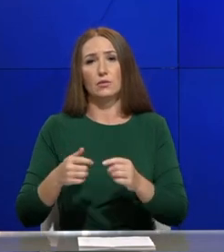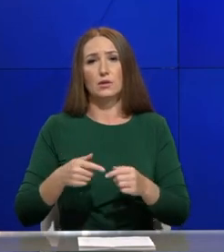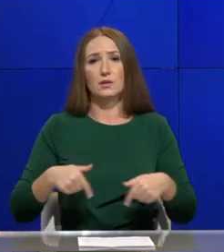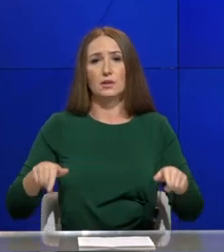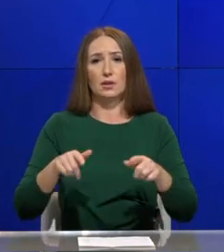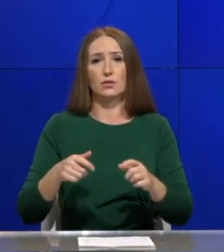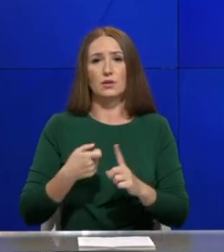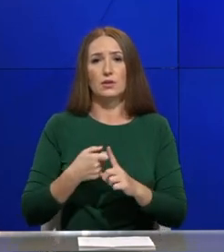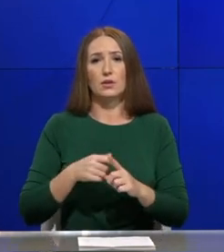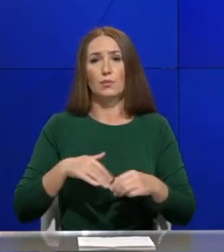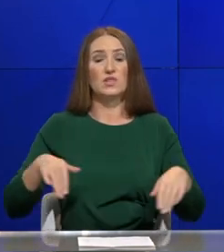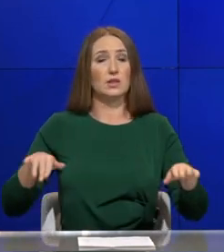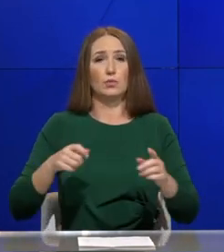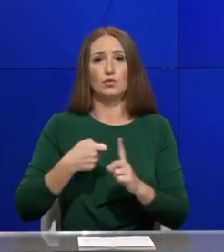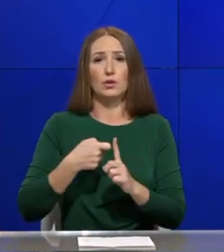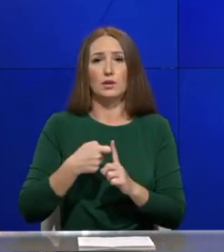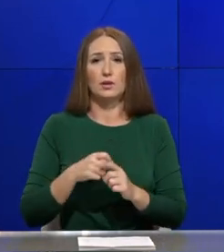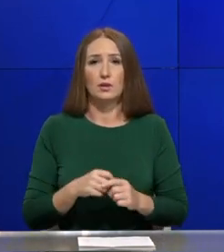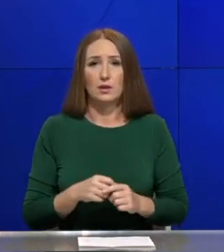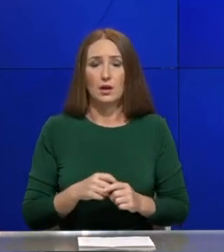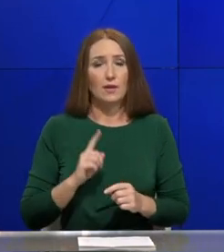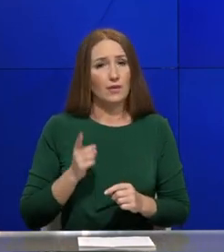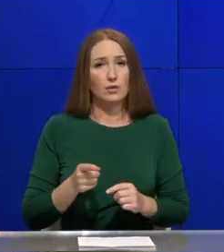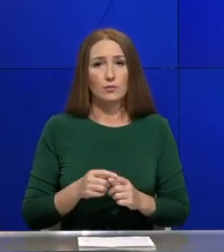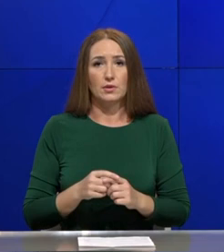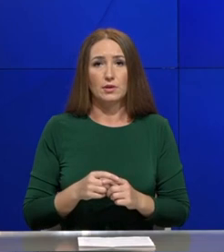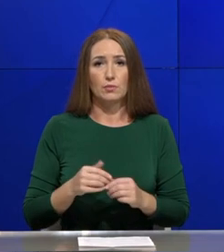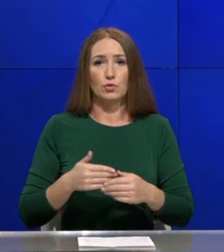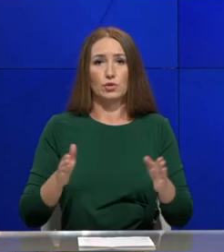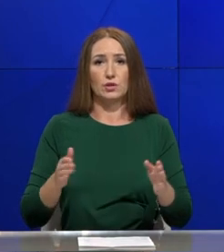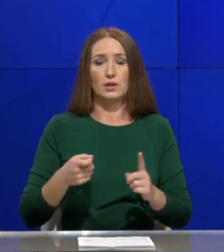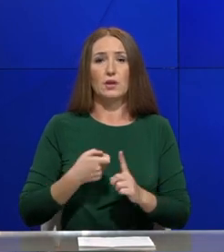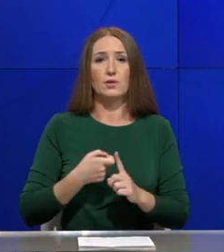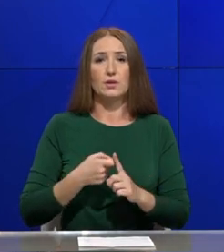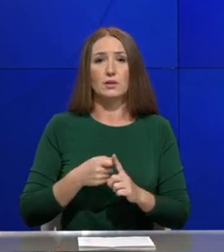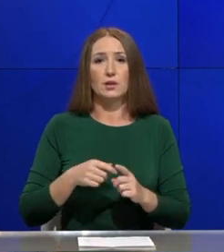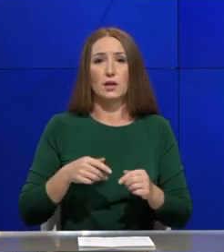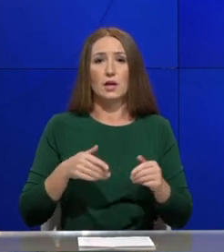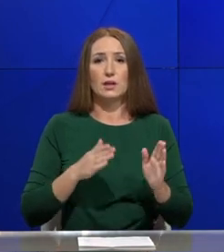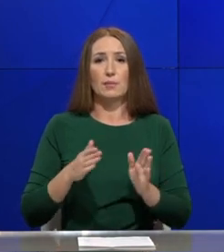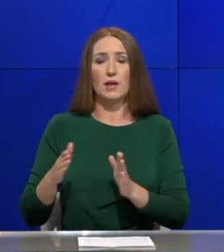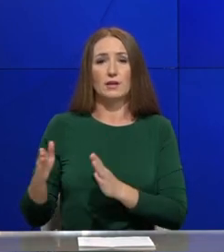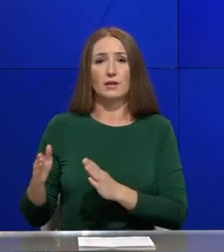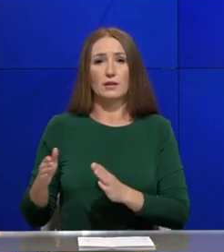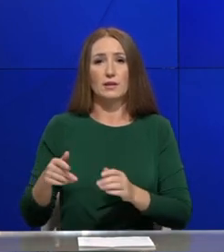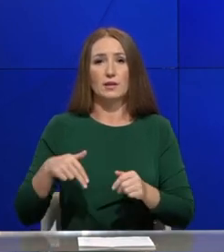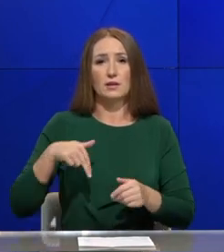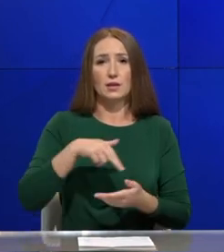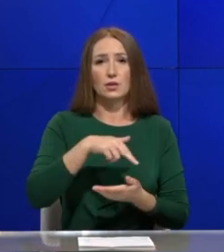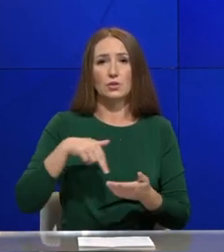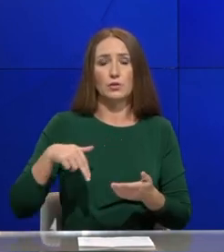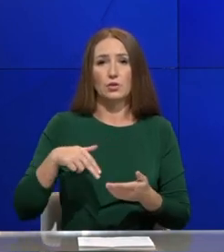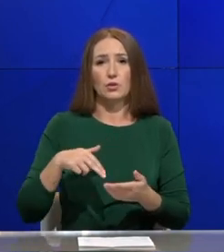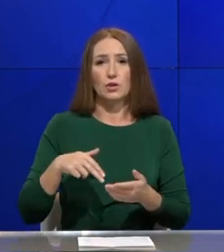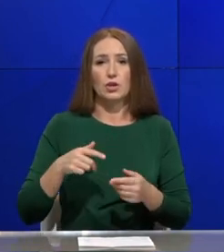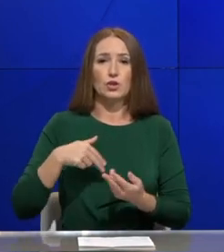području Kalesije. Također, važno mi je proširiti kapacitete za parking i izgraditi pješačke zone